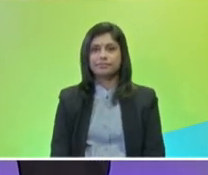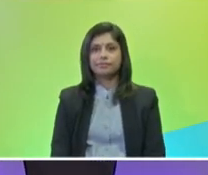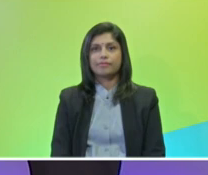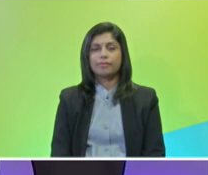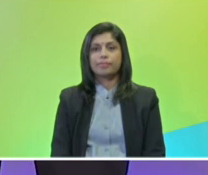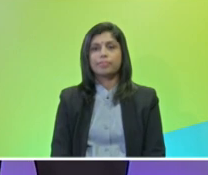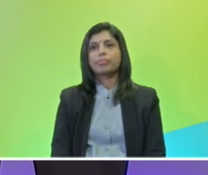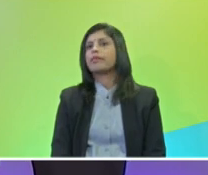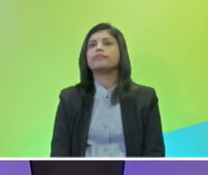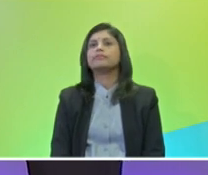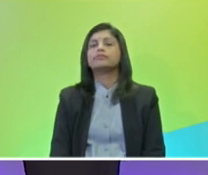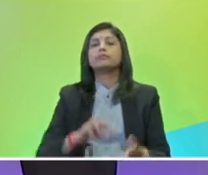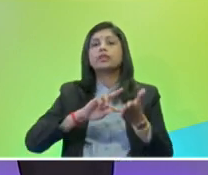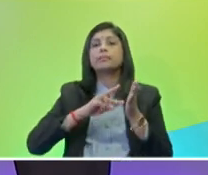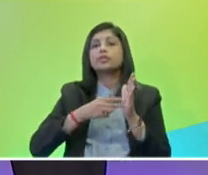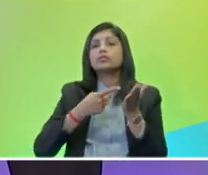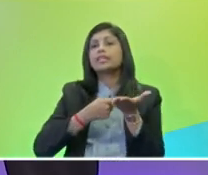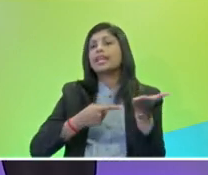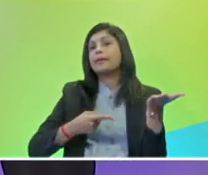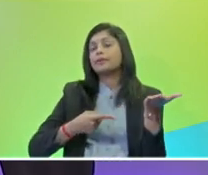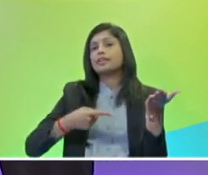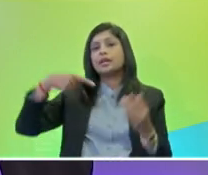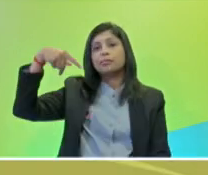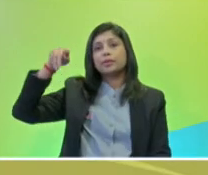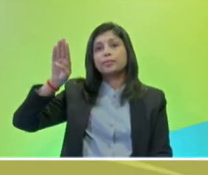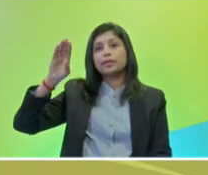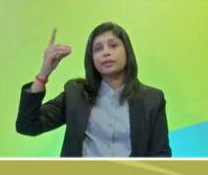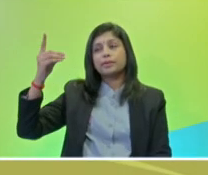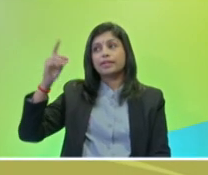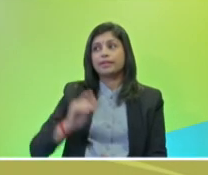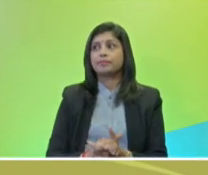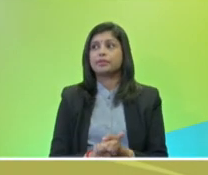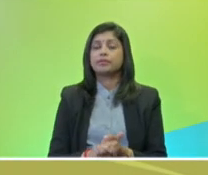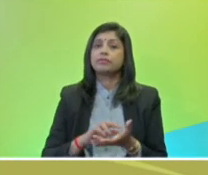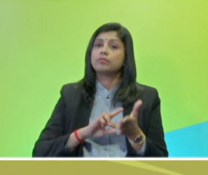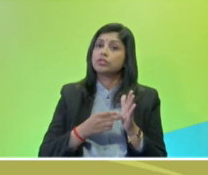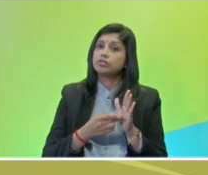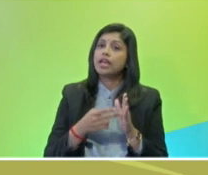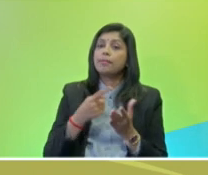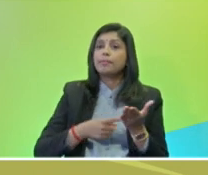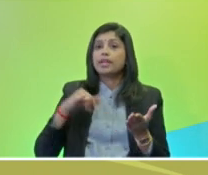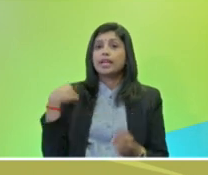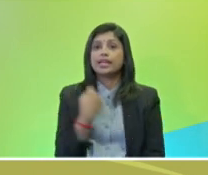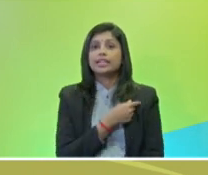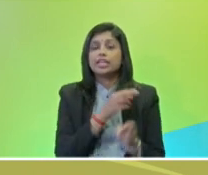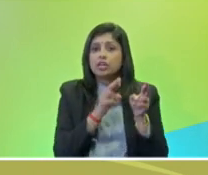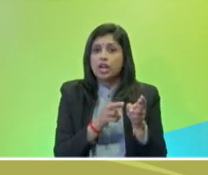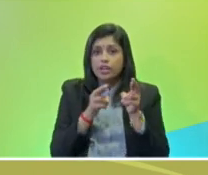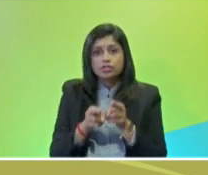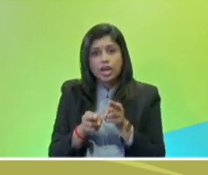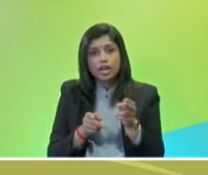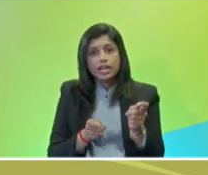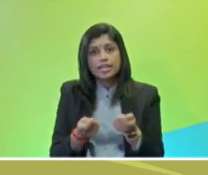pencak silat Jajan nih taksiran adalah satu taksiran yang dirancang di bina di tabiin